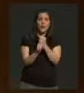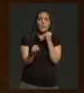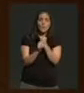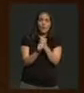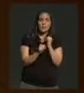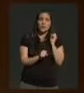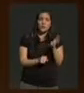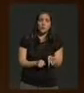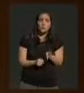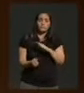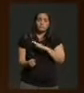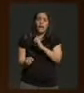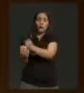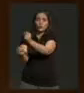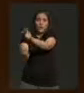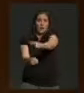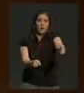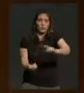Eta klubeko kontuen kontu